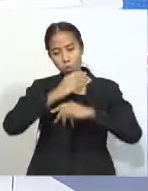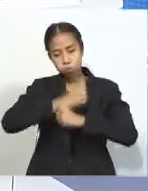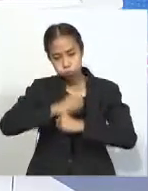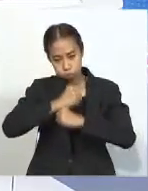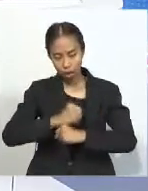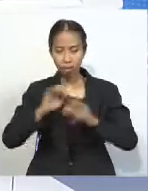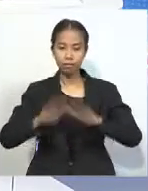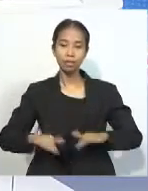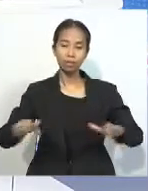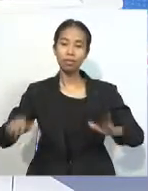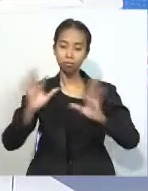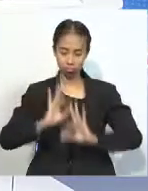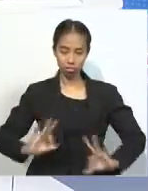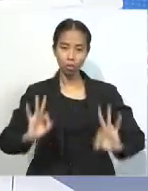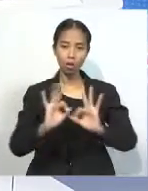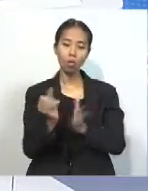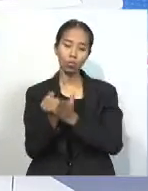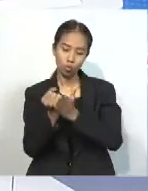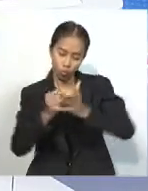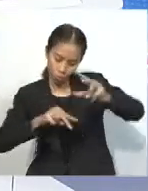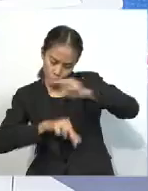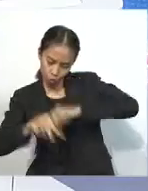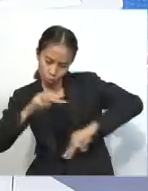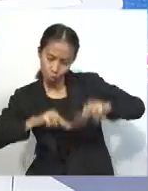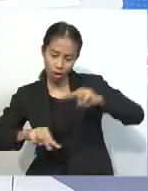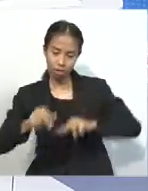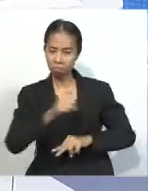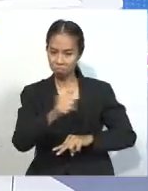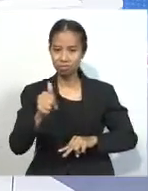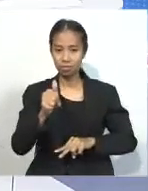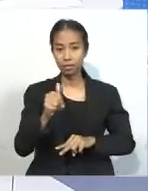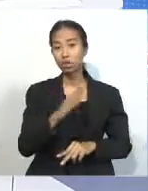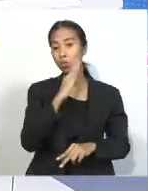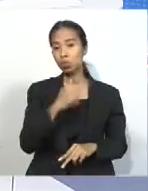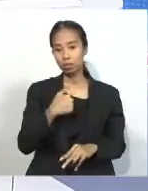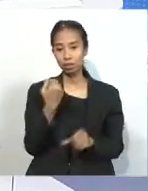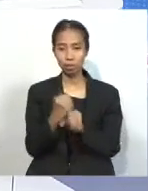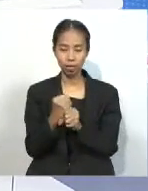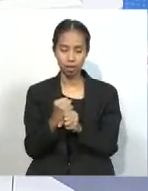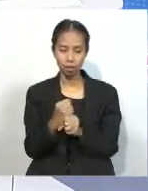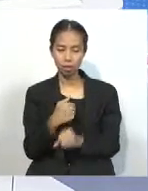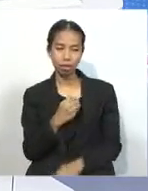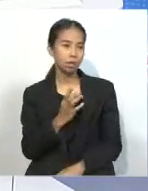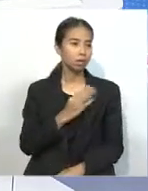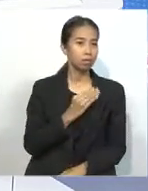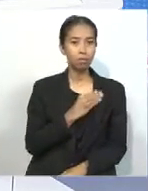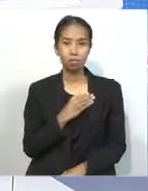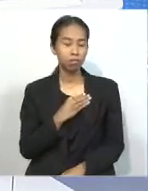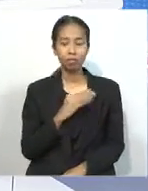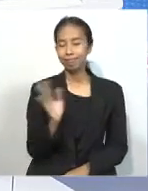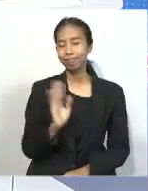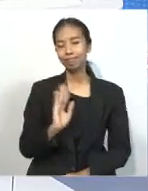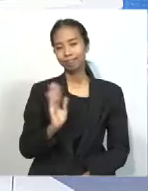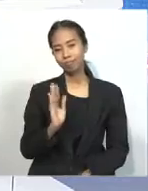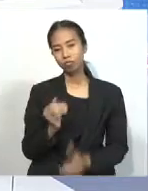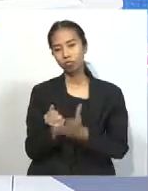าเด็กเนี่ยนะคะอาจจะต้องดูแลมากเป็นพิเศษแต่อย่างเราเนี่ยถ้าทำงานอยู่จริงๆไม่ต้องตื่นตระหนกจนเกินไปดู